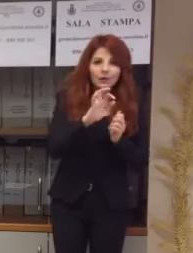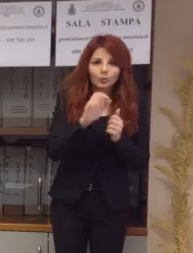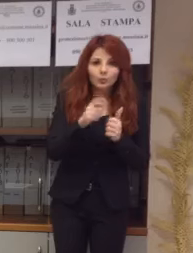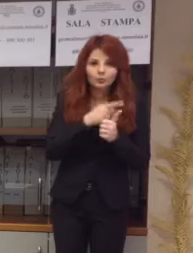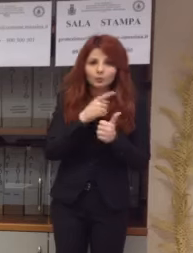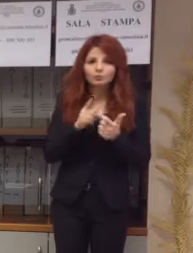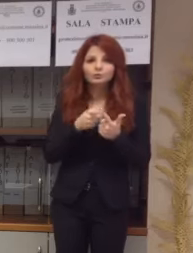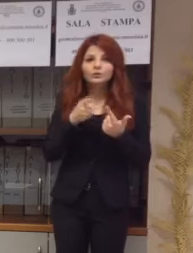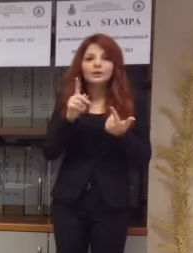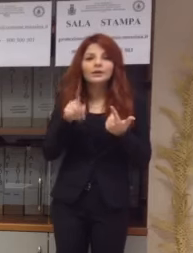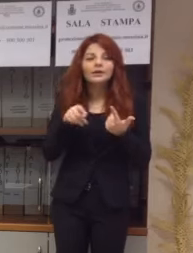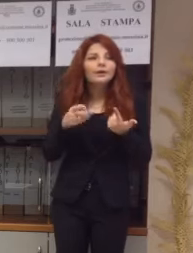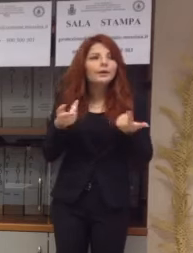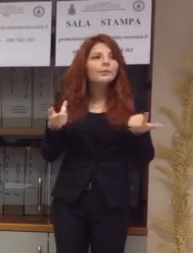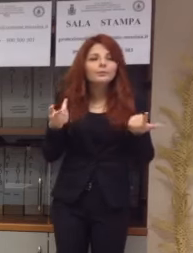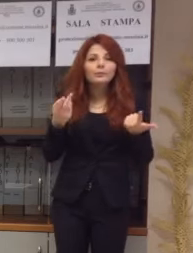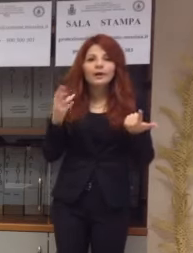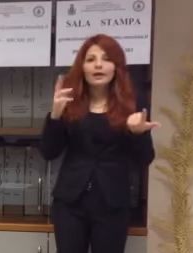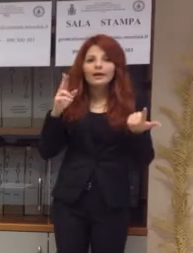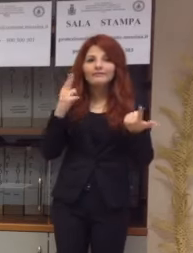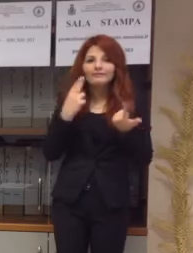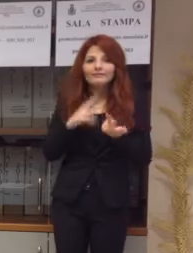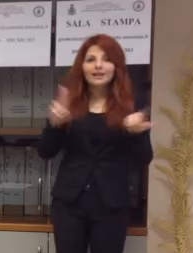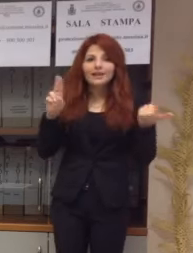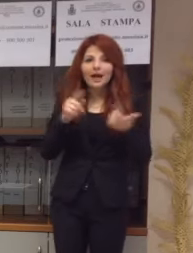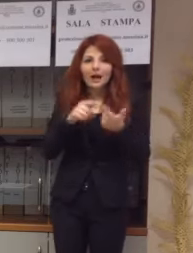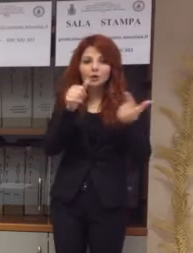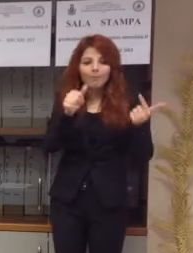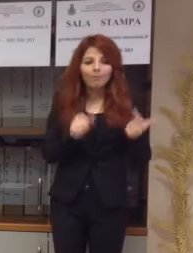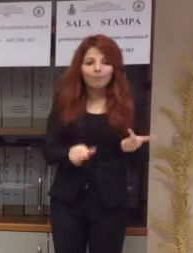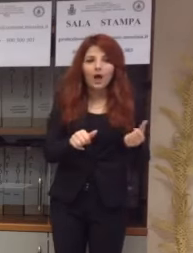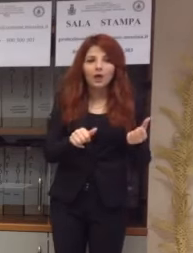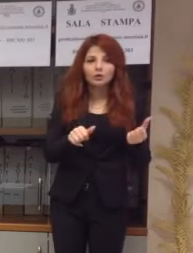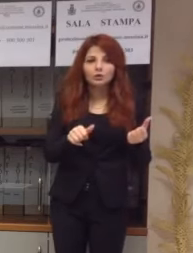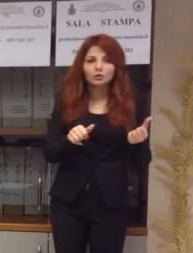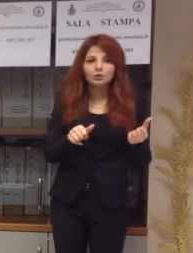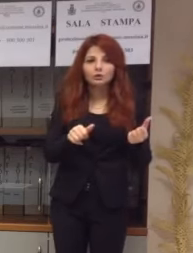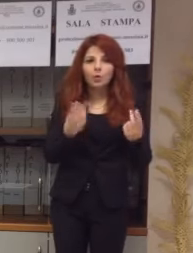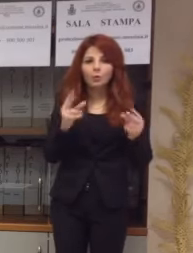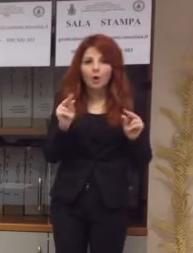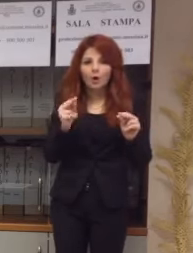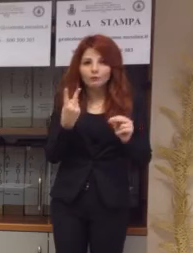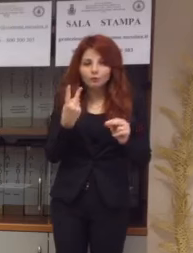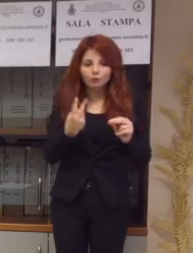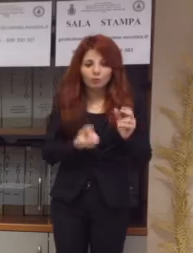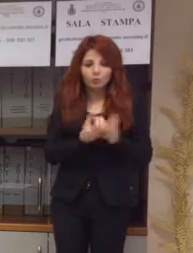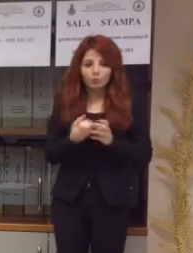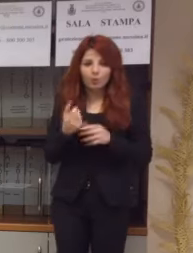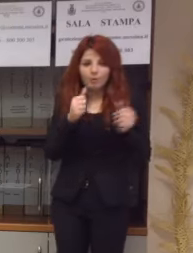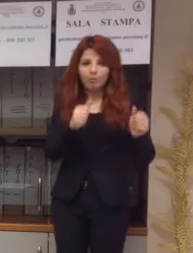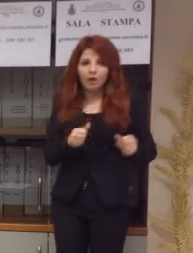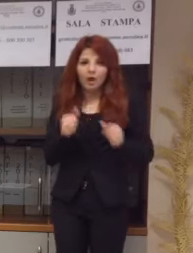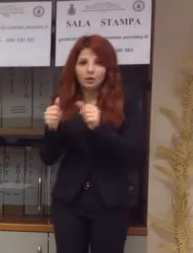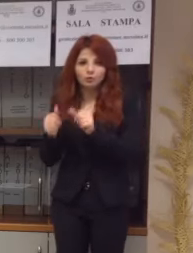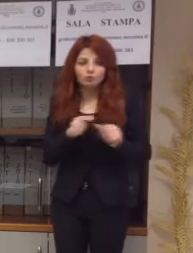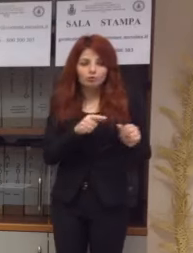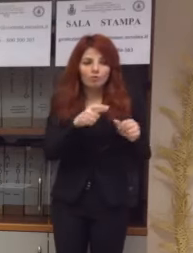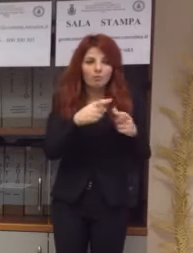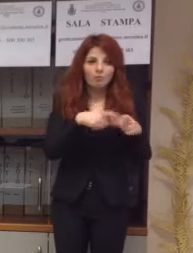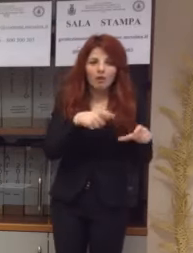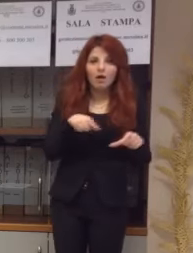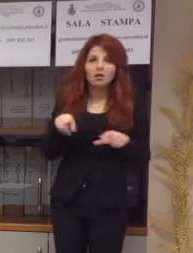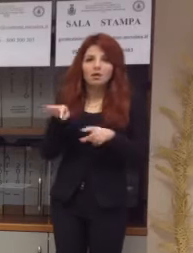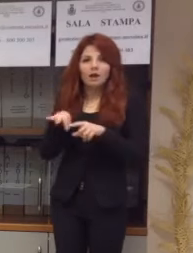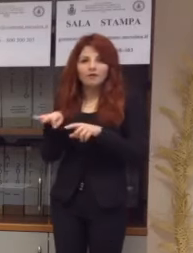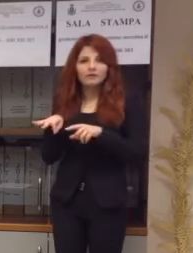rientra nel sostegno alimentare può rientrare nelle altre misure. Quindi perché dichiarare il falso, se noi con la logica